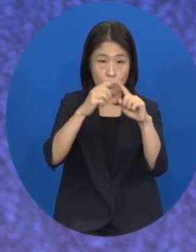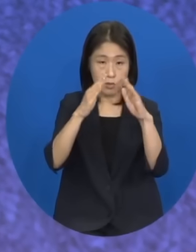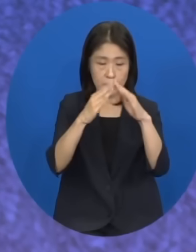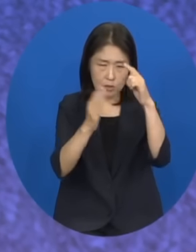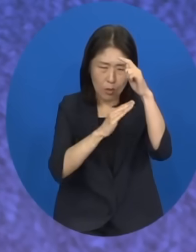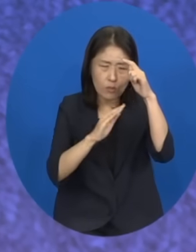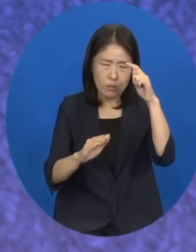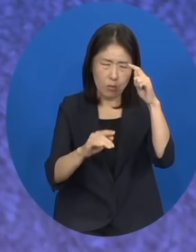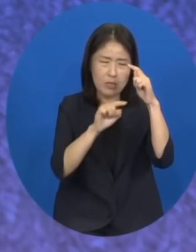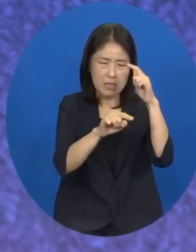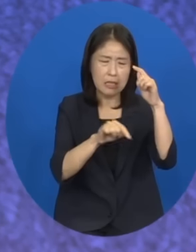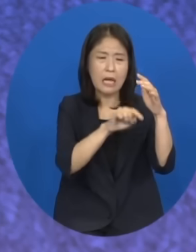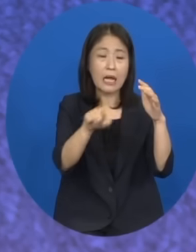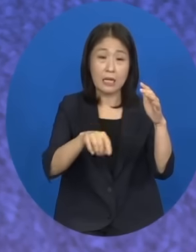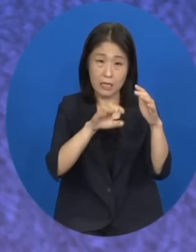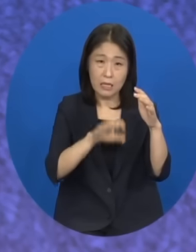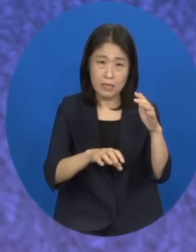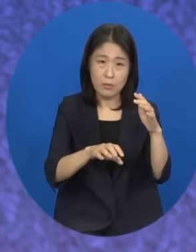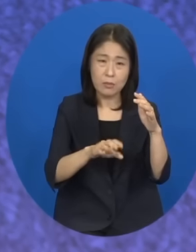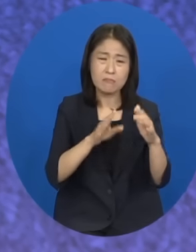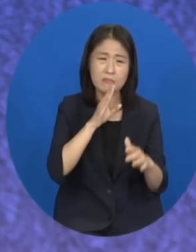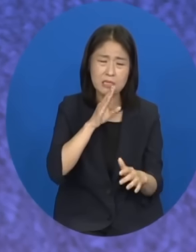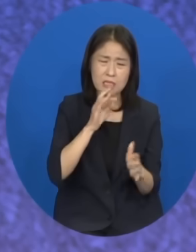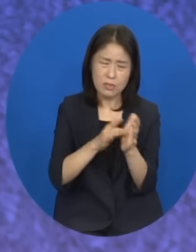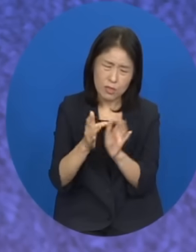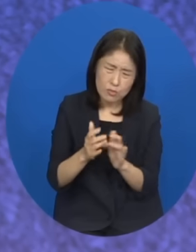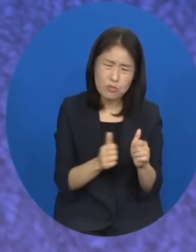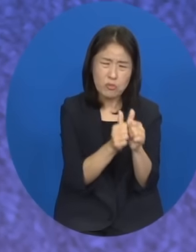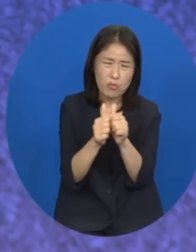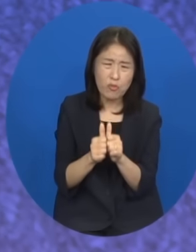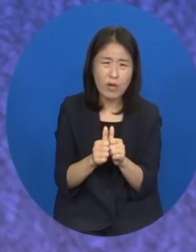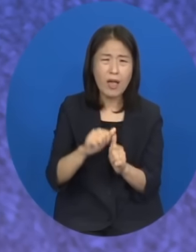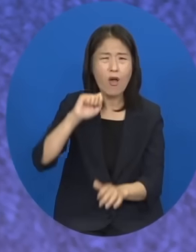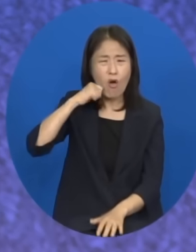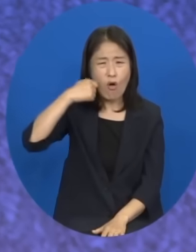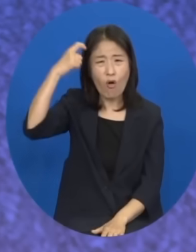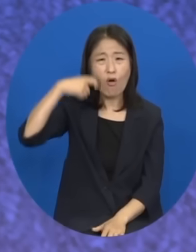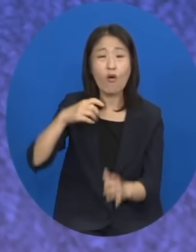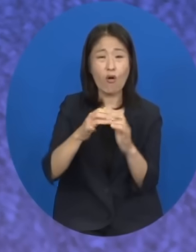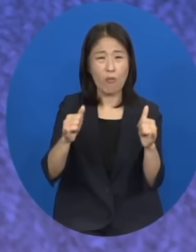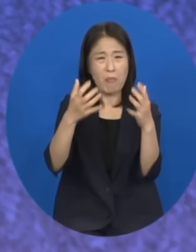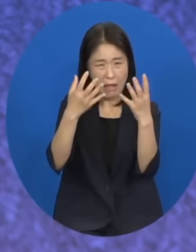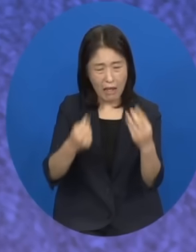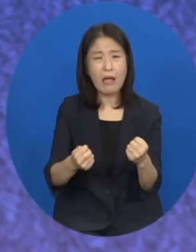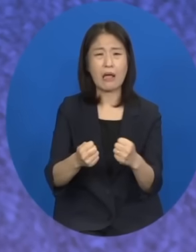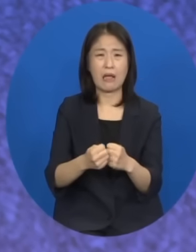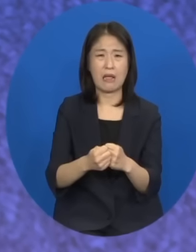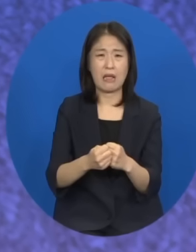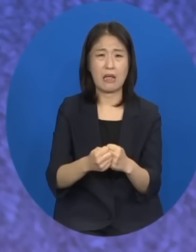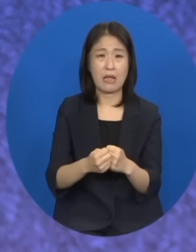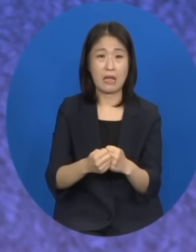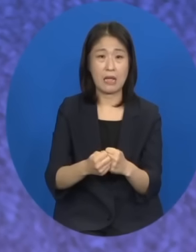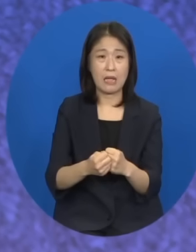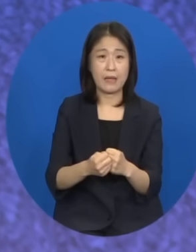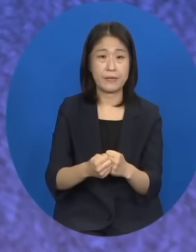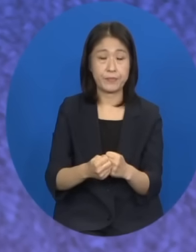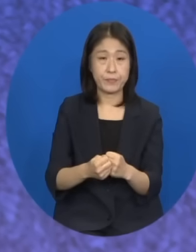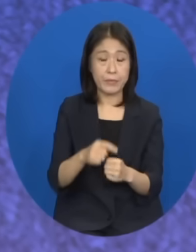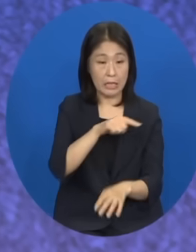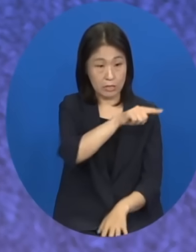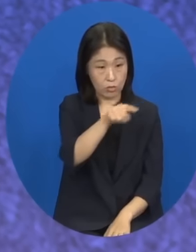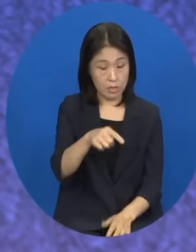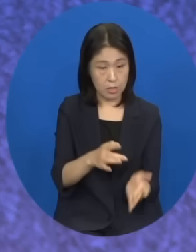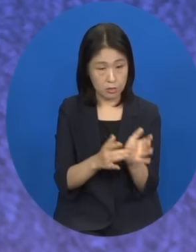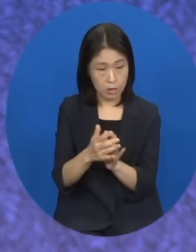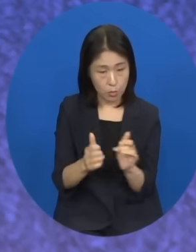실제로 그것이 어려운 분들이 많이 있으십니다. 네, 그분들을 예수님과 온전히 동행하게